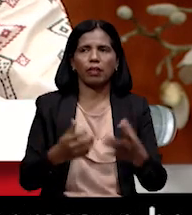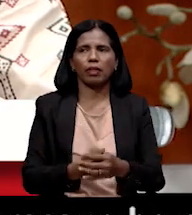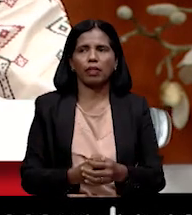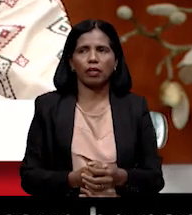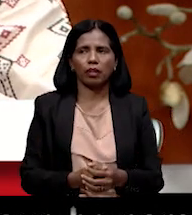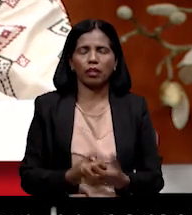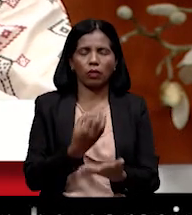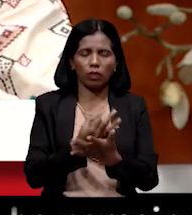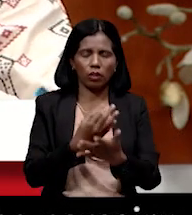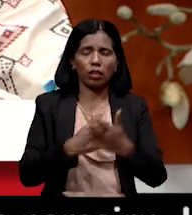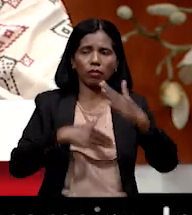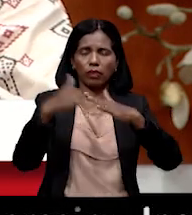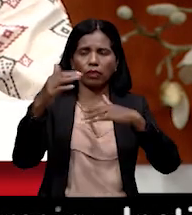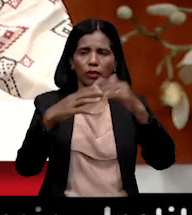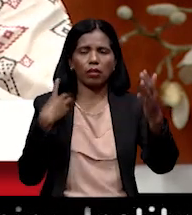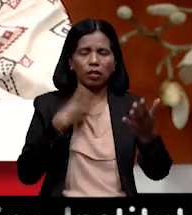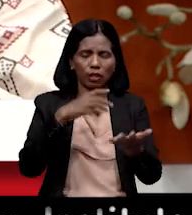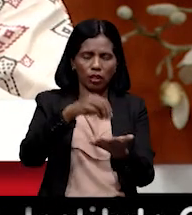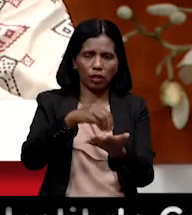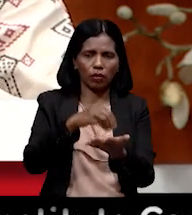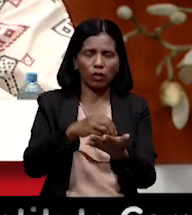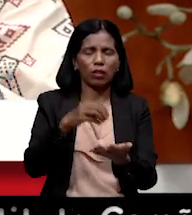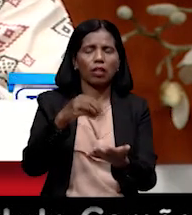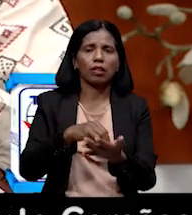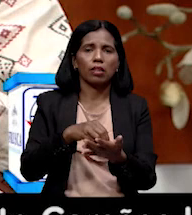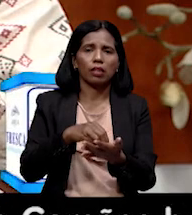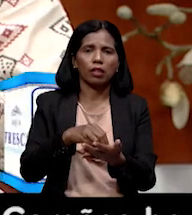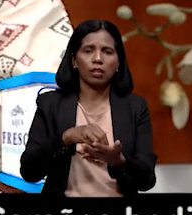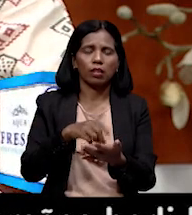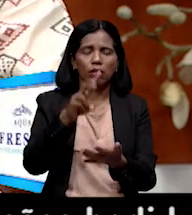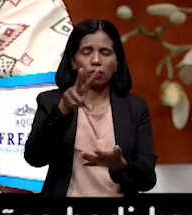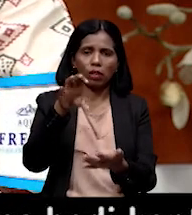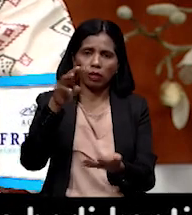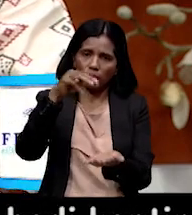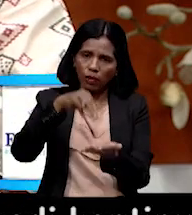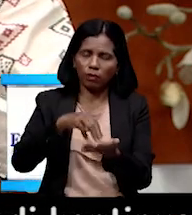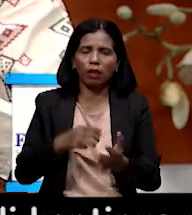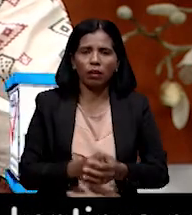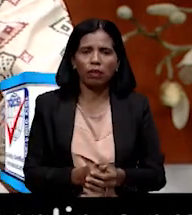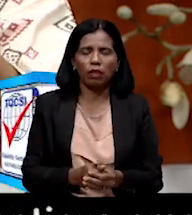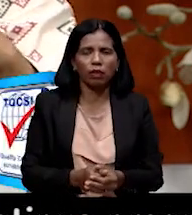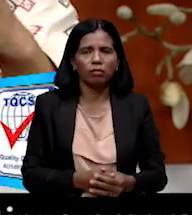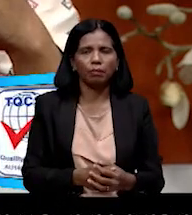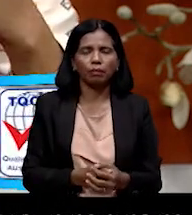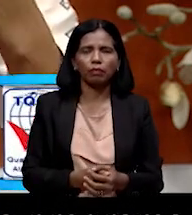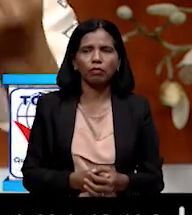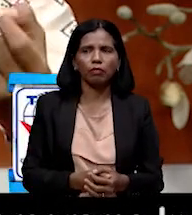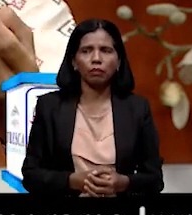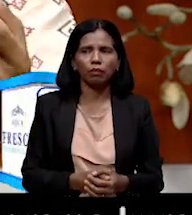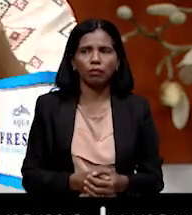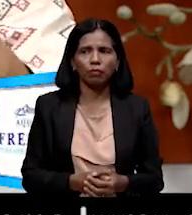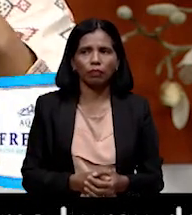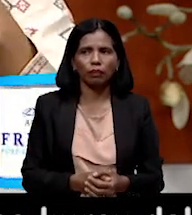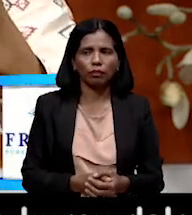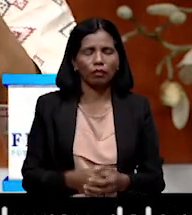itu tawasan milyar ratus ruang racing depois iha atau